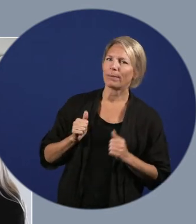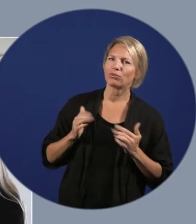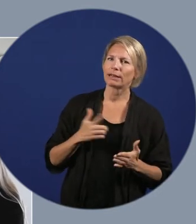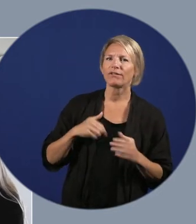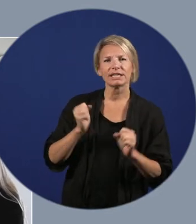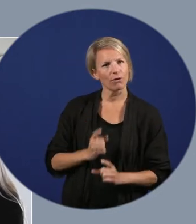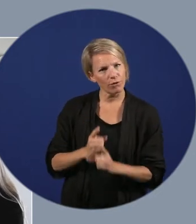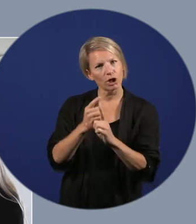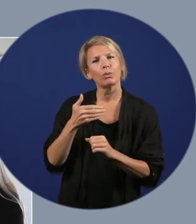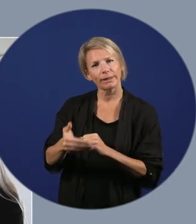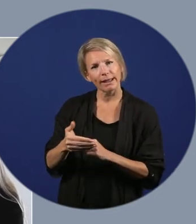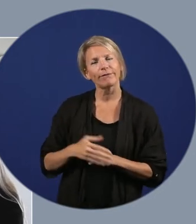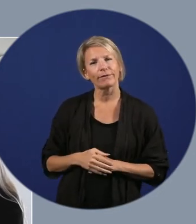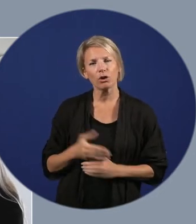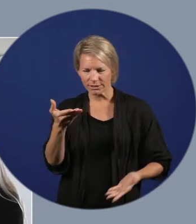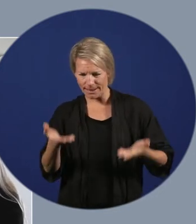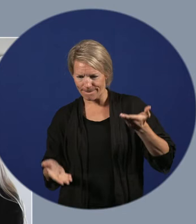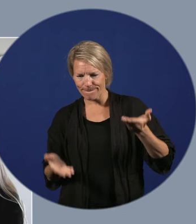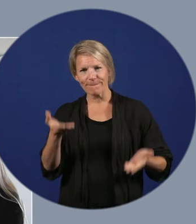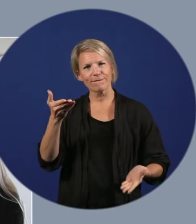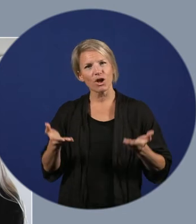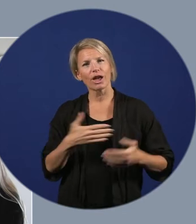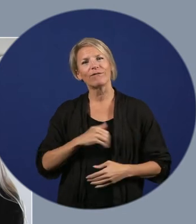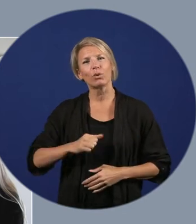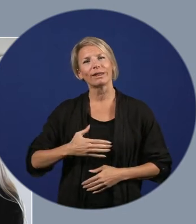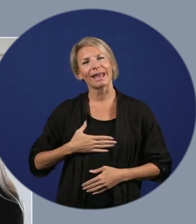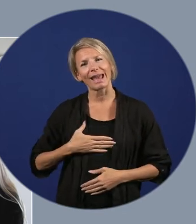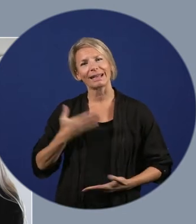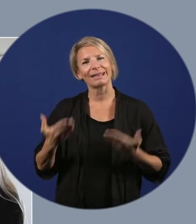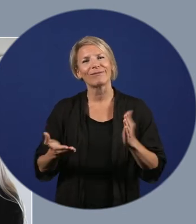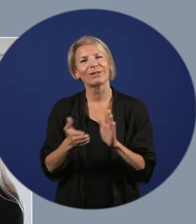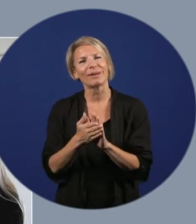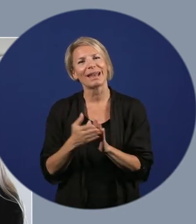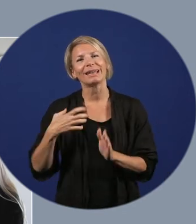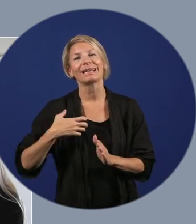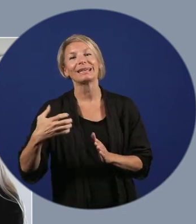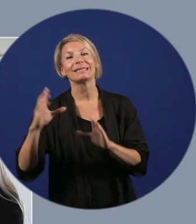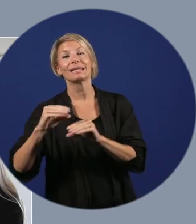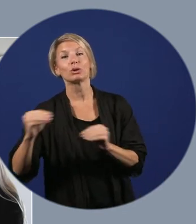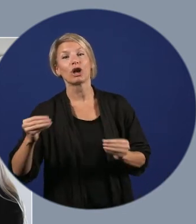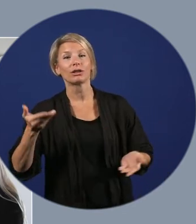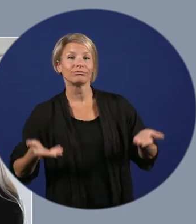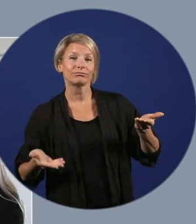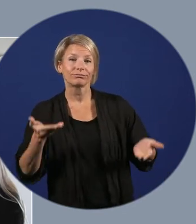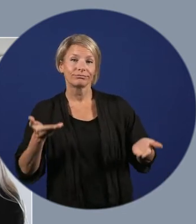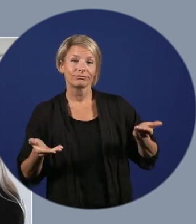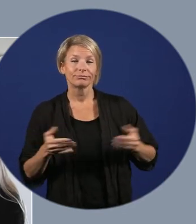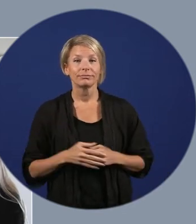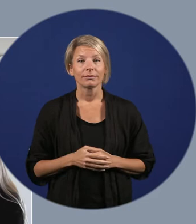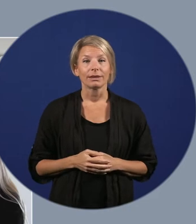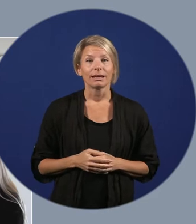följa upp det och lite jämförelser med vårt eget kontra riksresultatet. Och vi har ju också